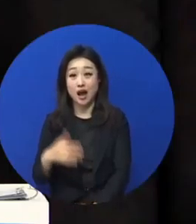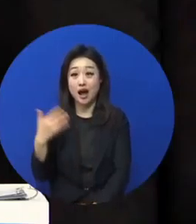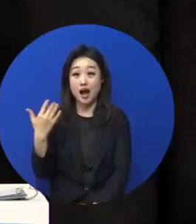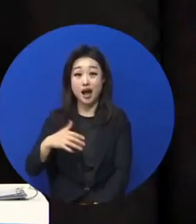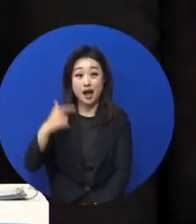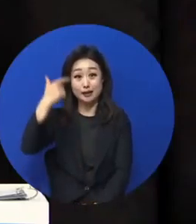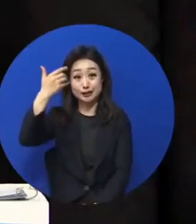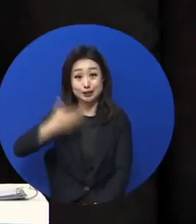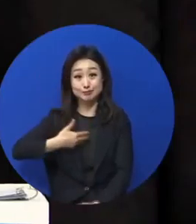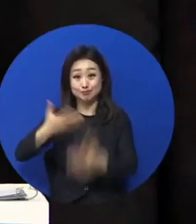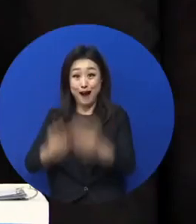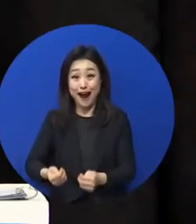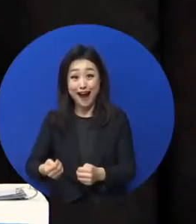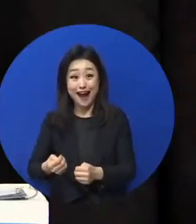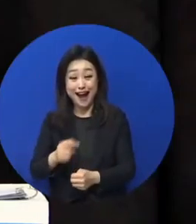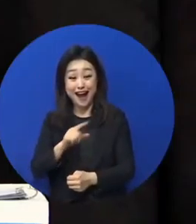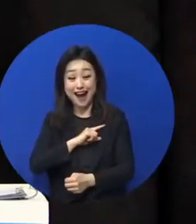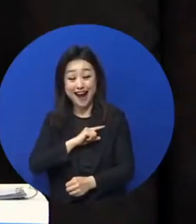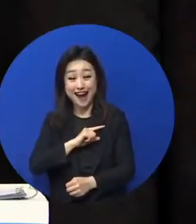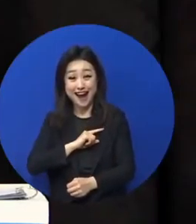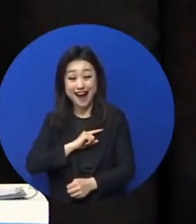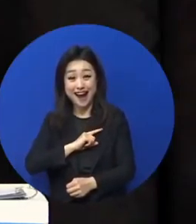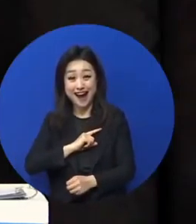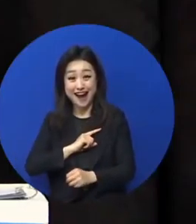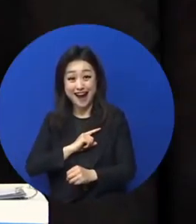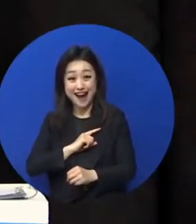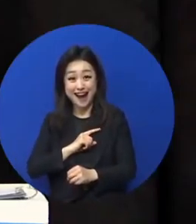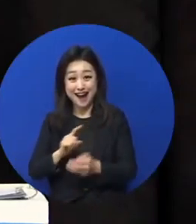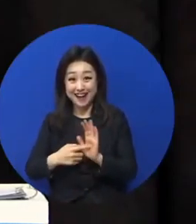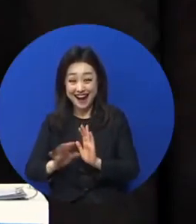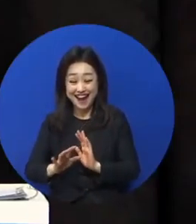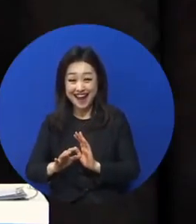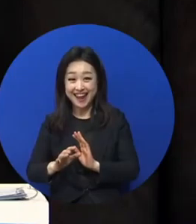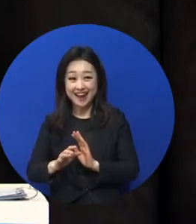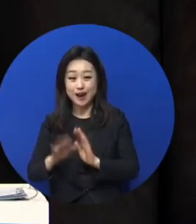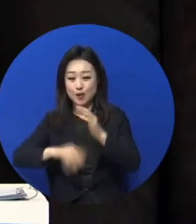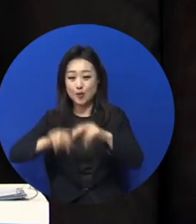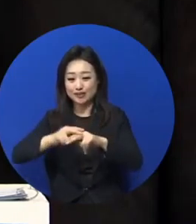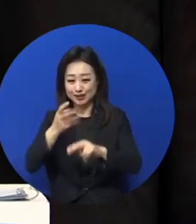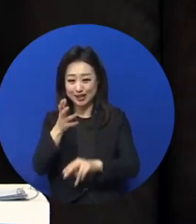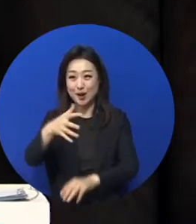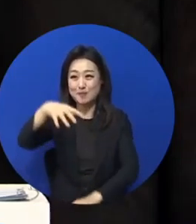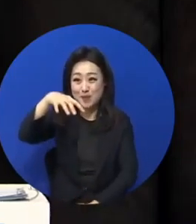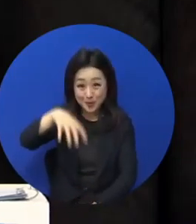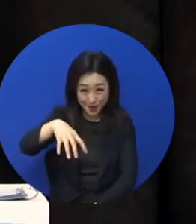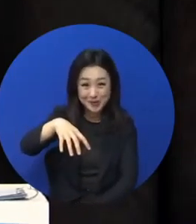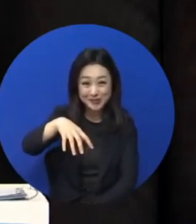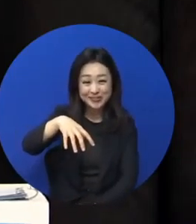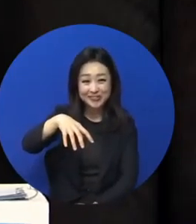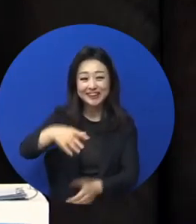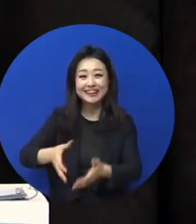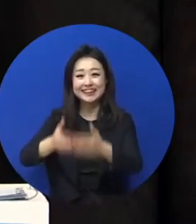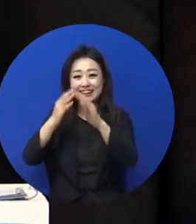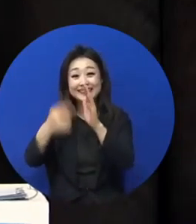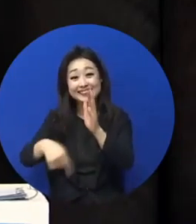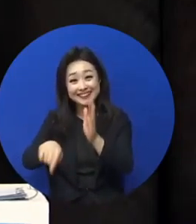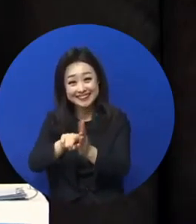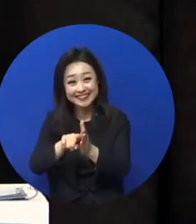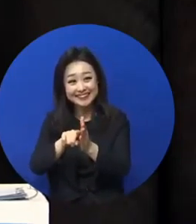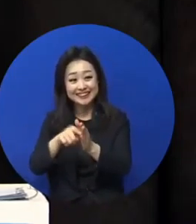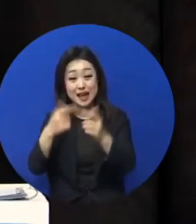안 맞는데. 익명의 또 국민 질문입니다. 자, 공수처 안착을 위해 도입 취지 등 설립 배경의